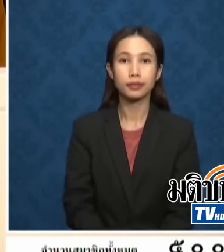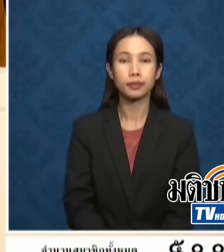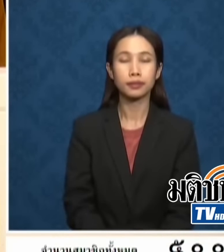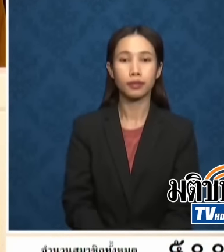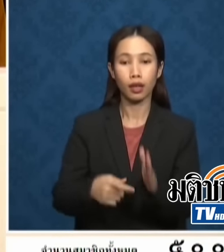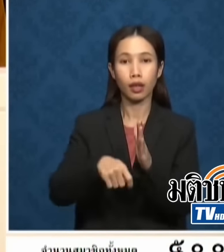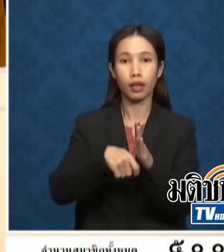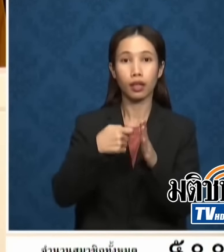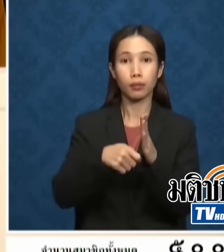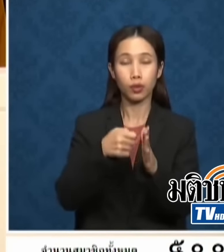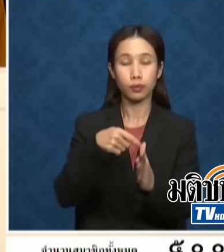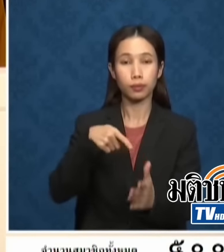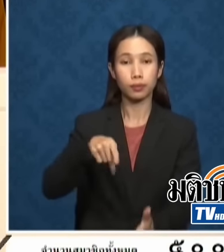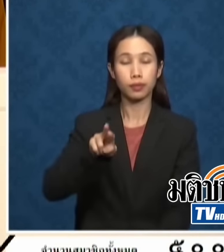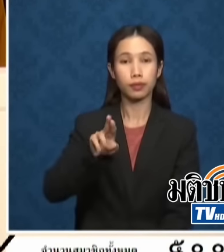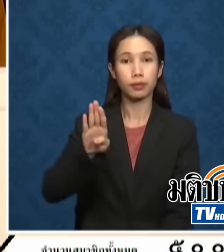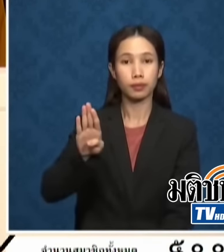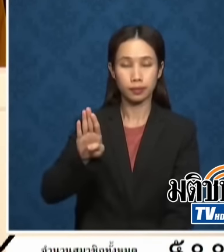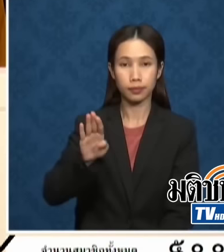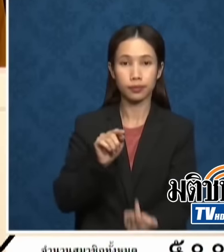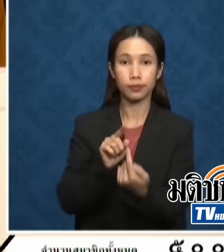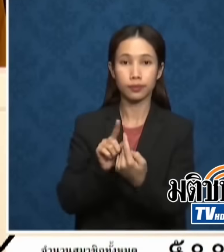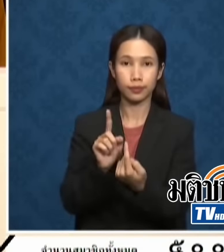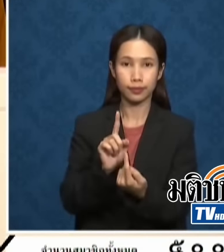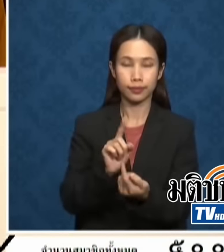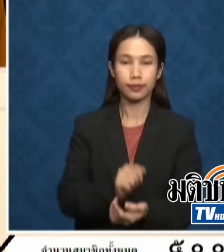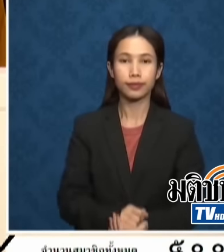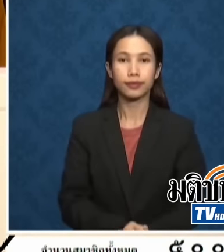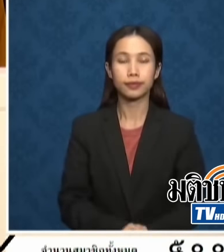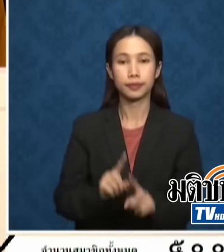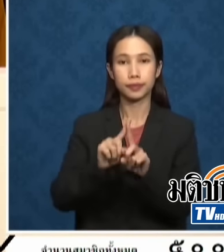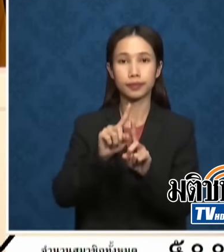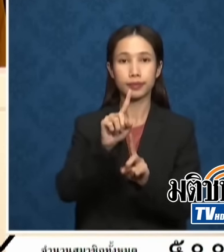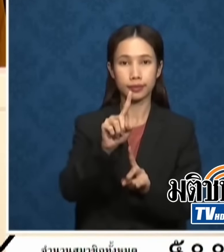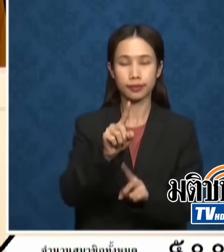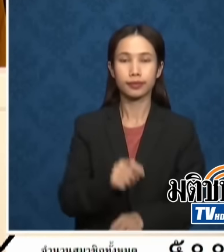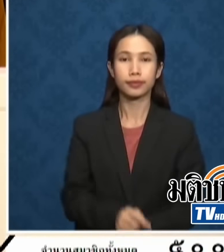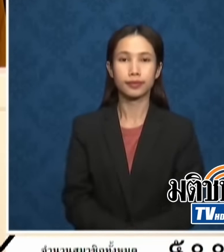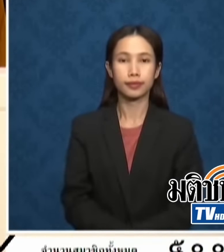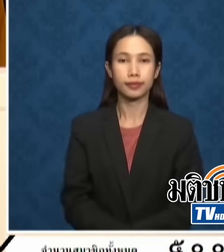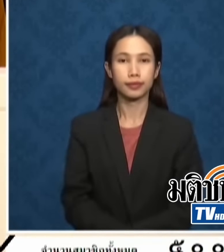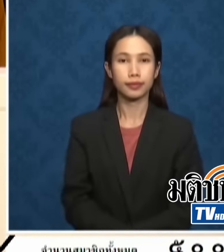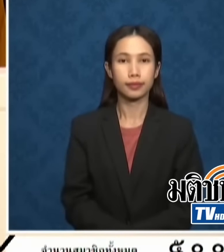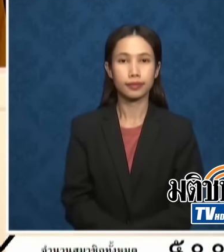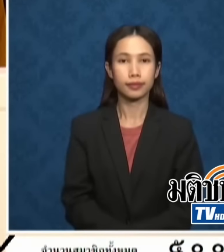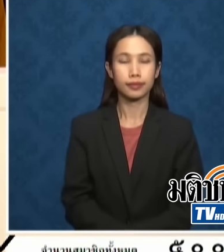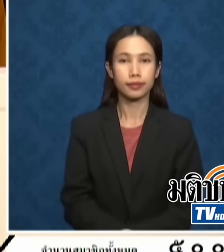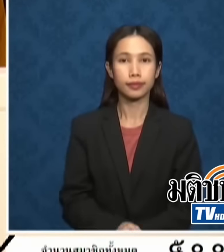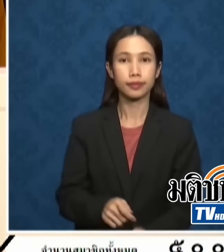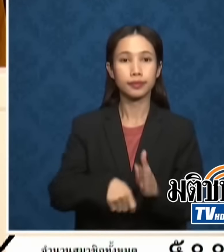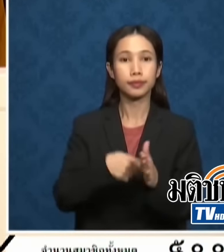างพระราชบัญญัติดังต่อไปนี้ 1. เหตุผลและความจำเ